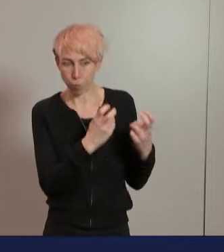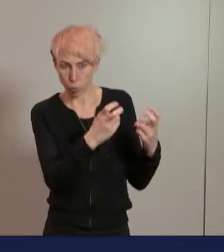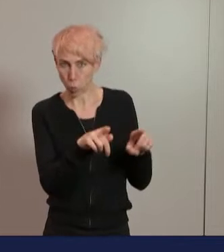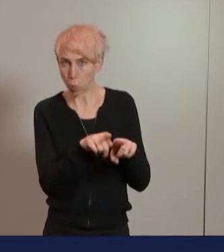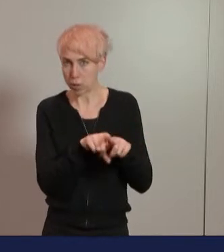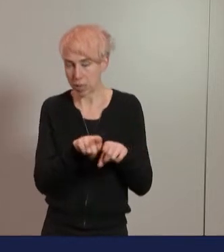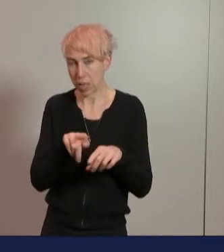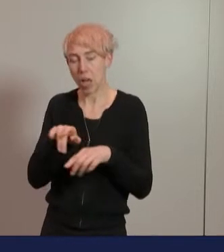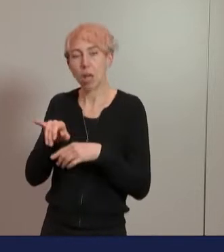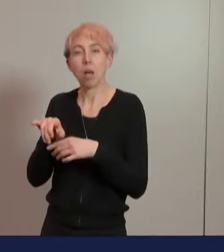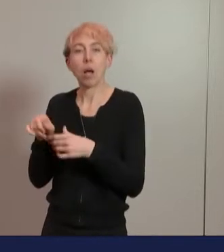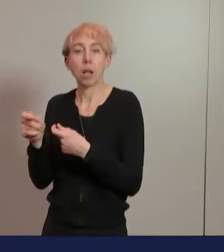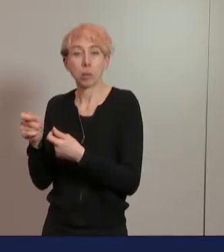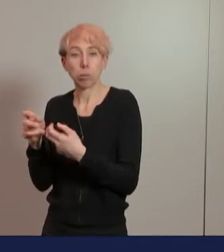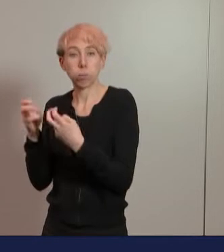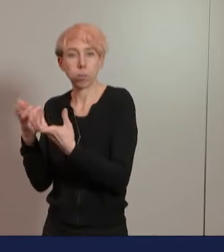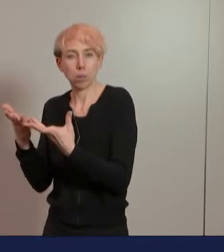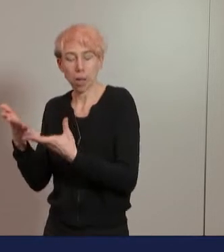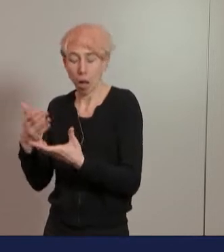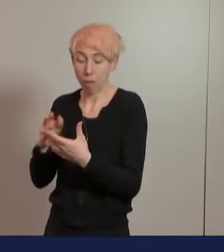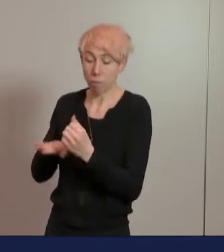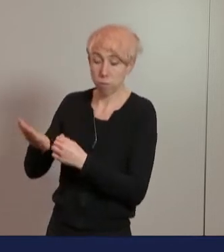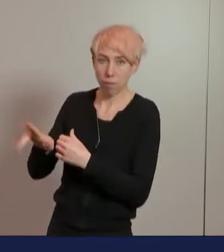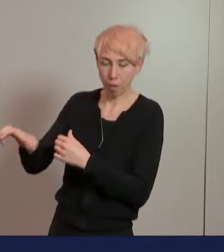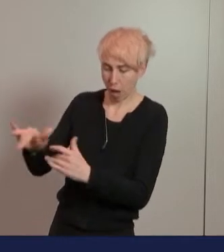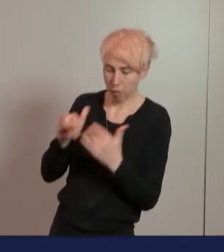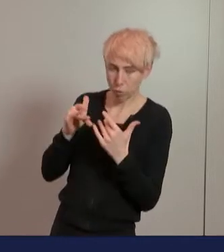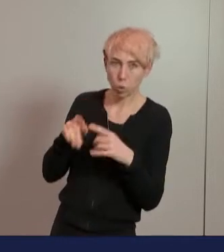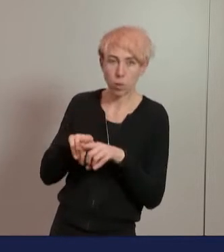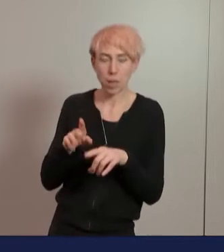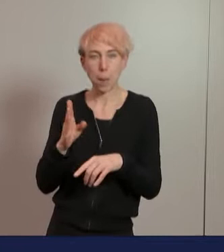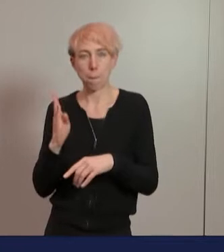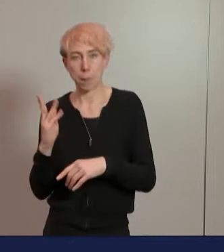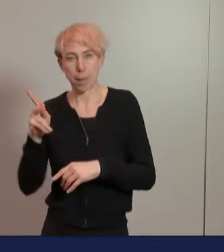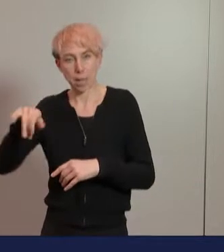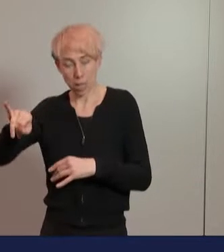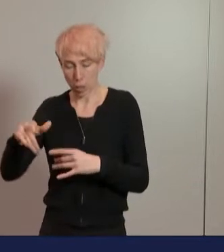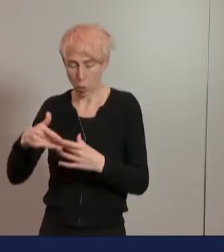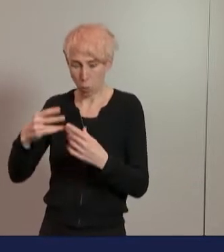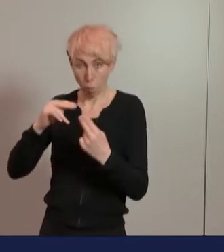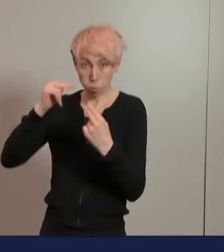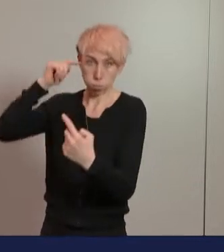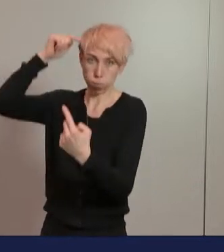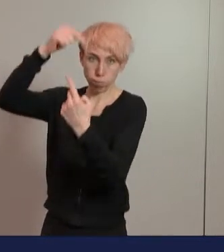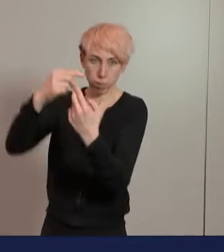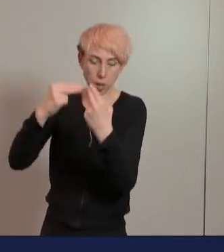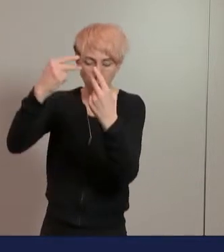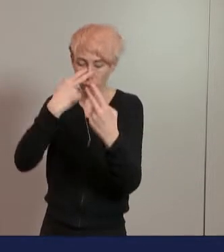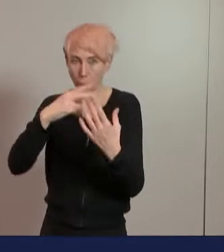venir de l'inflation, une PPI ambitieuse avec 1,5 million par an en moyenne sur 2022 à